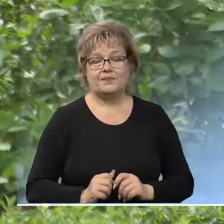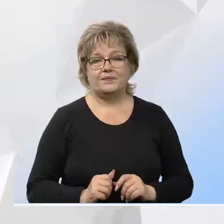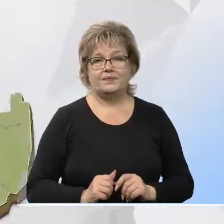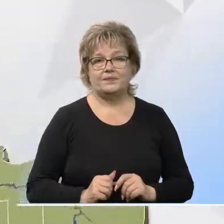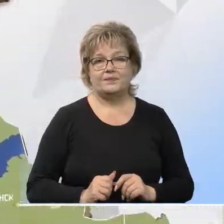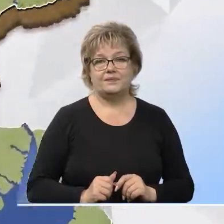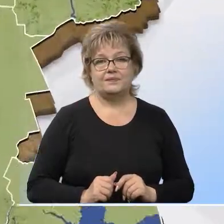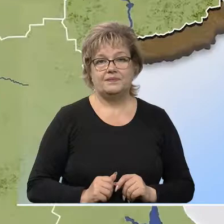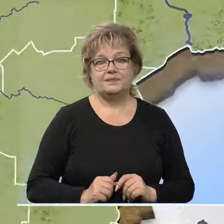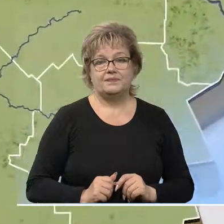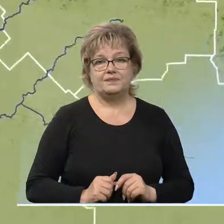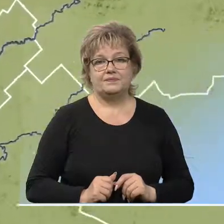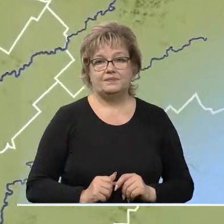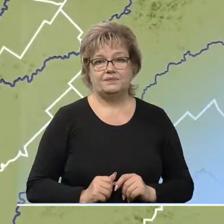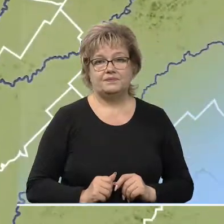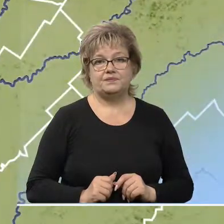пункта.